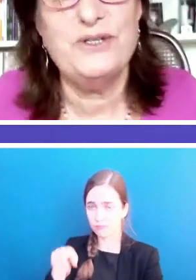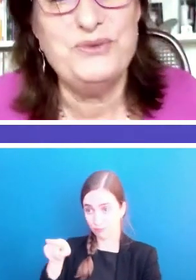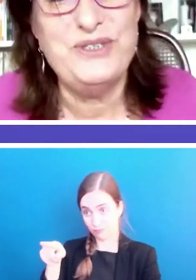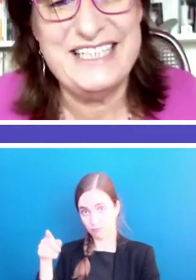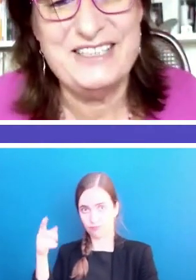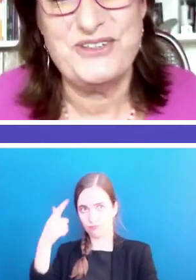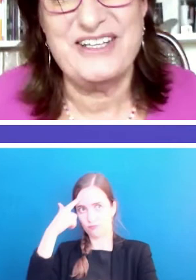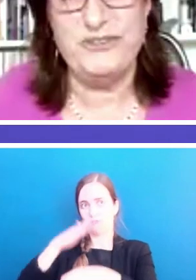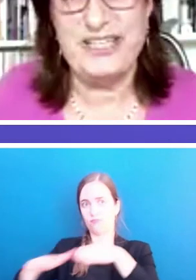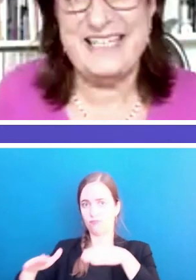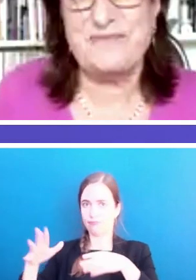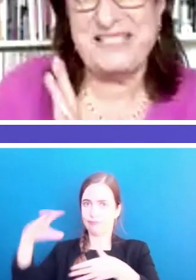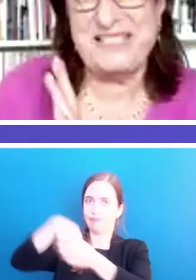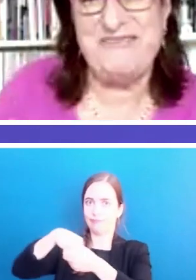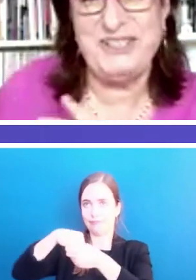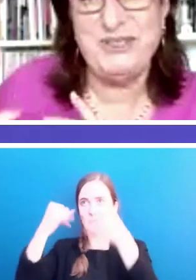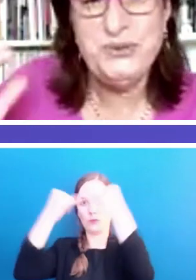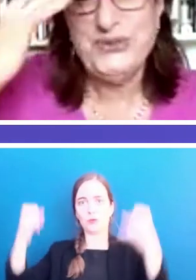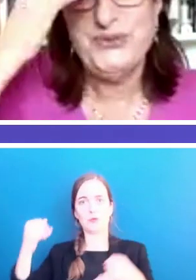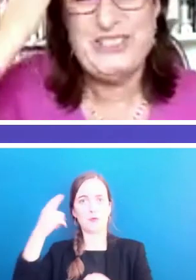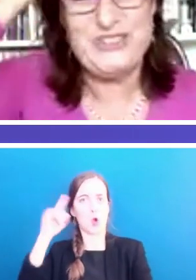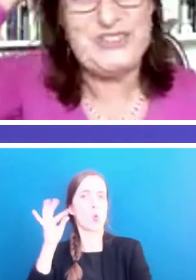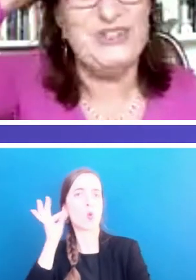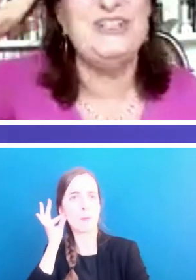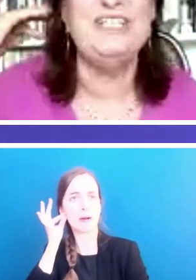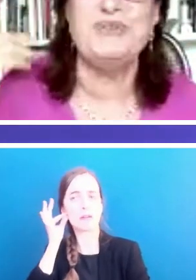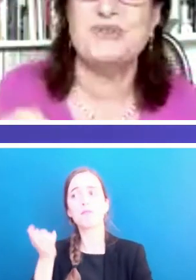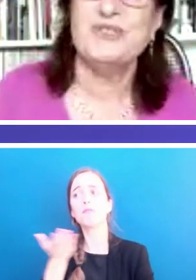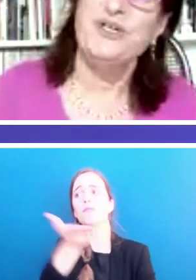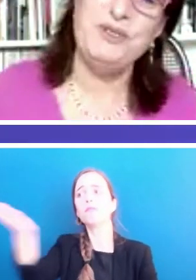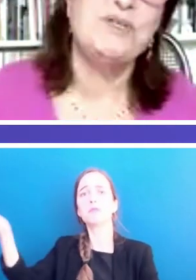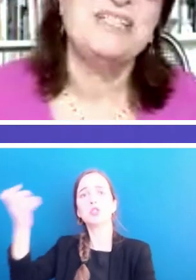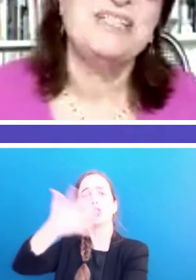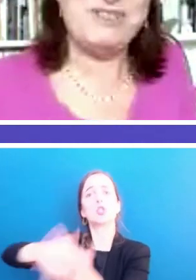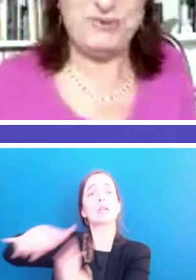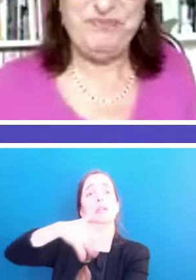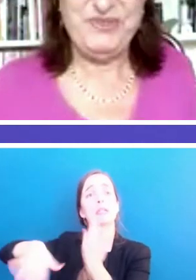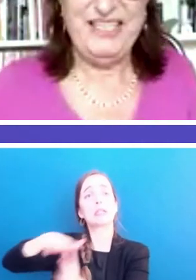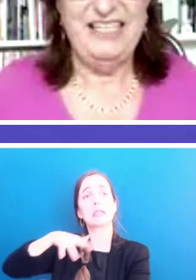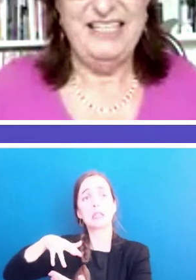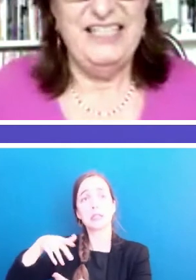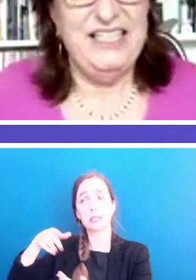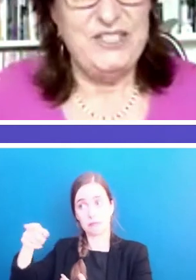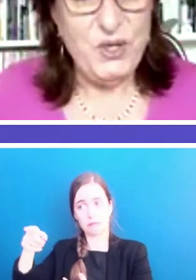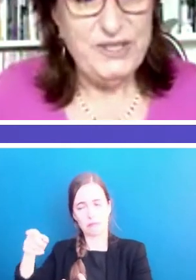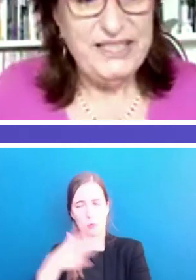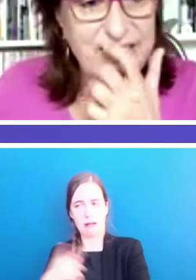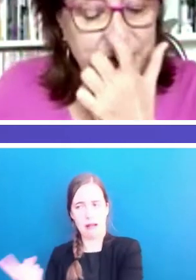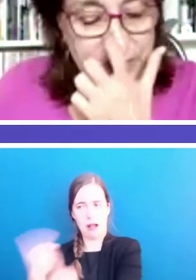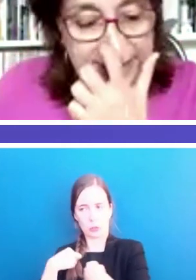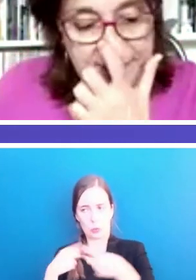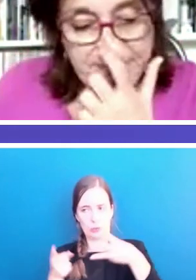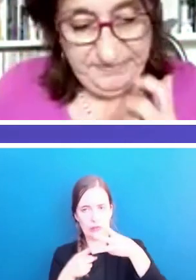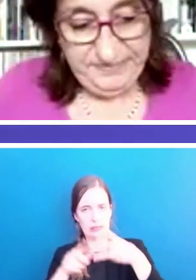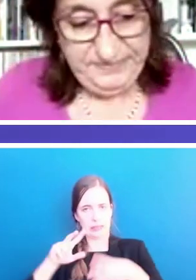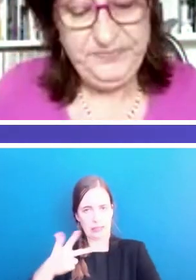أليسيا وشوفانا، ثم أعطي الكلمة لناديا لكي تجيب على سؤالين الخاصين بها